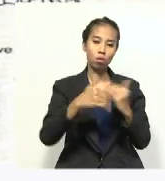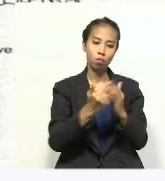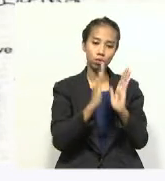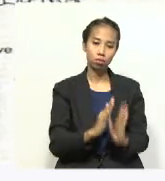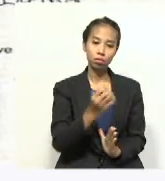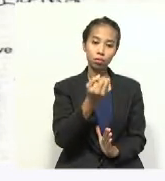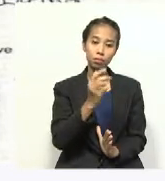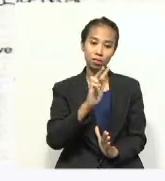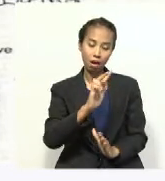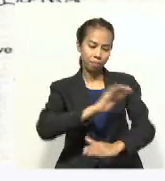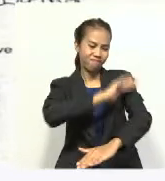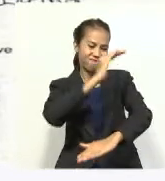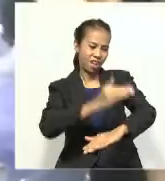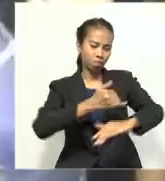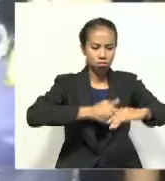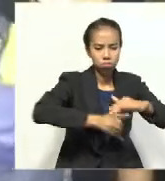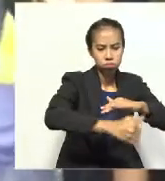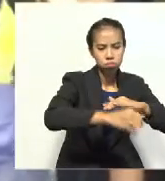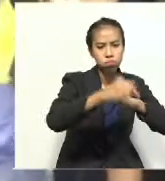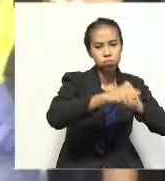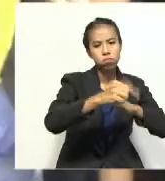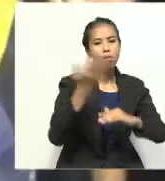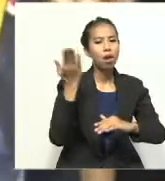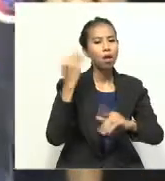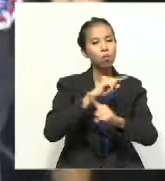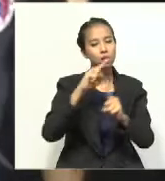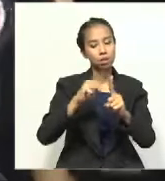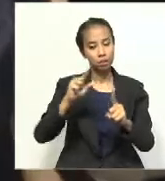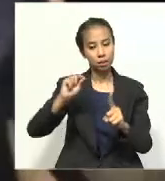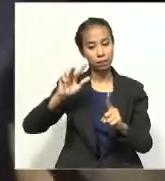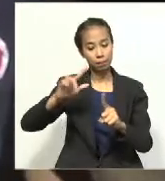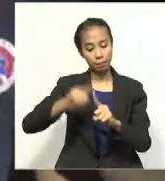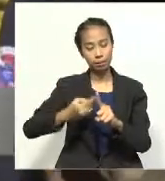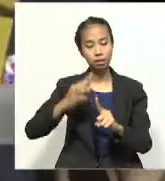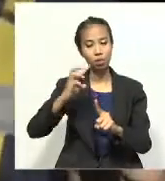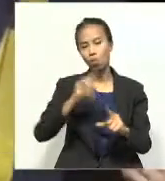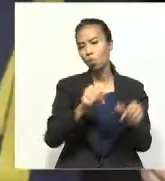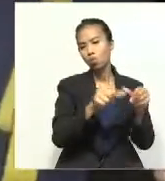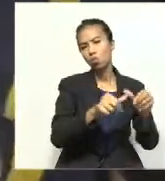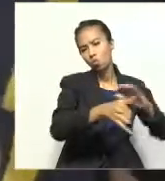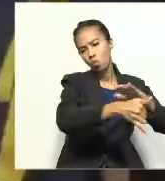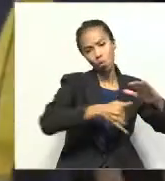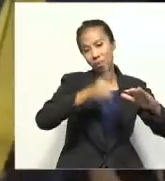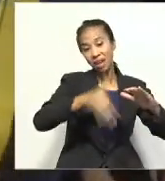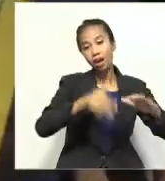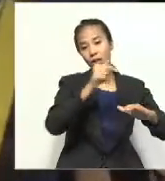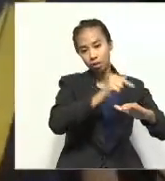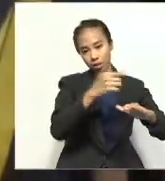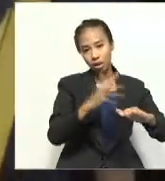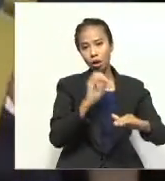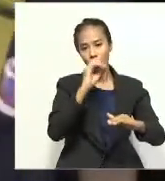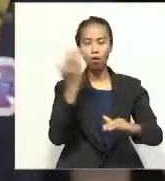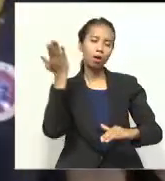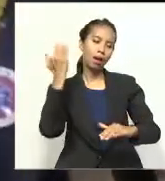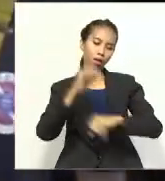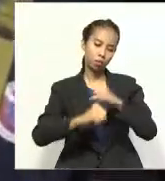นติดอยู่ภายในตั้งแต่ช่วงเย็นวันที่23มิถุนายนที่ผ่านมาโดยระบุว่าจากการสำรวจเมื่อปี